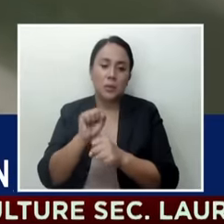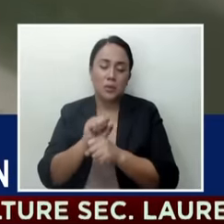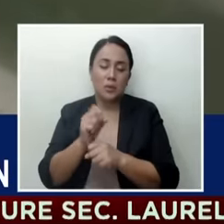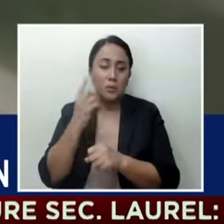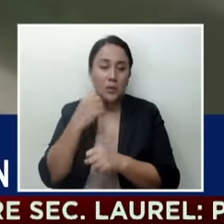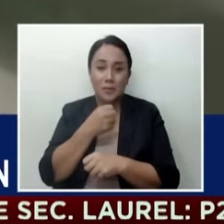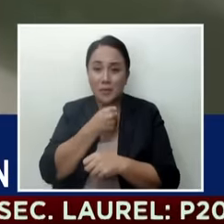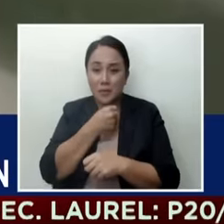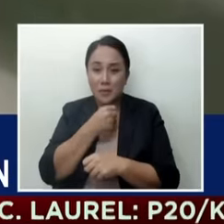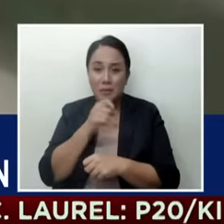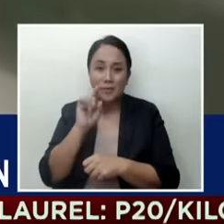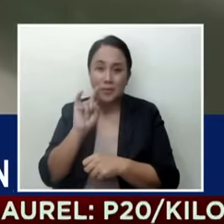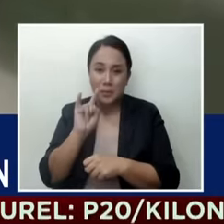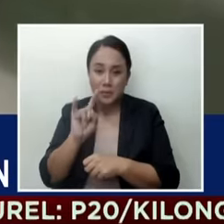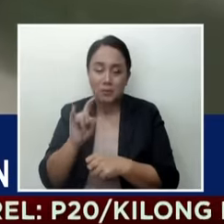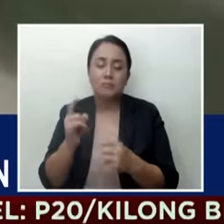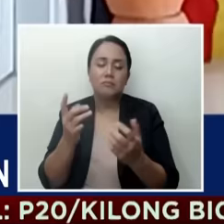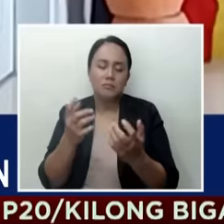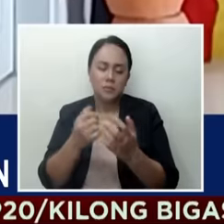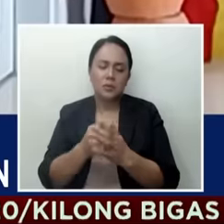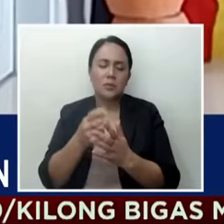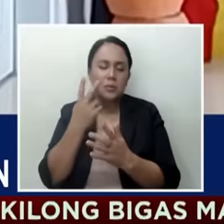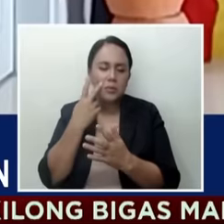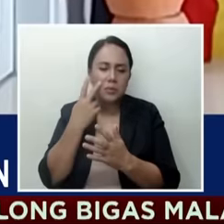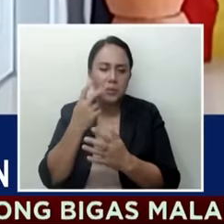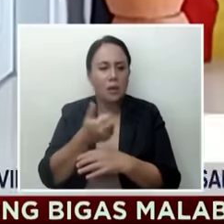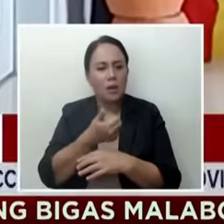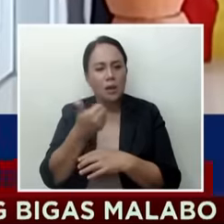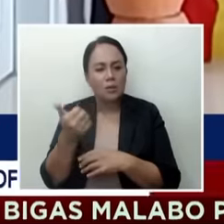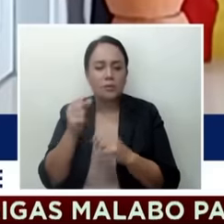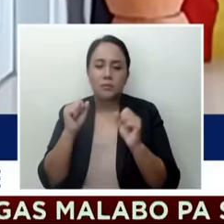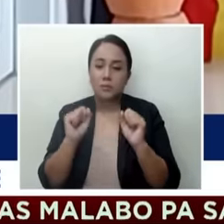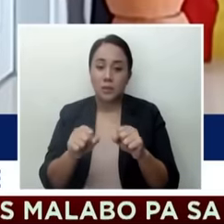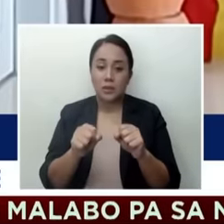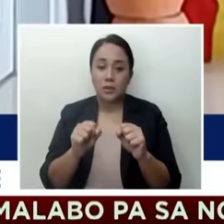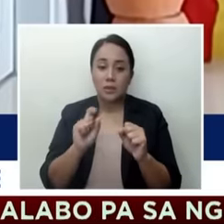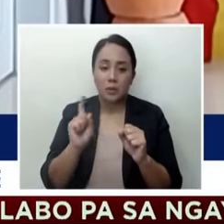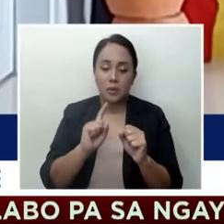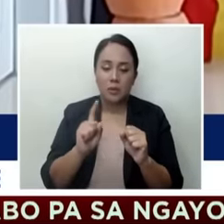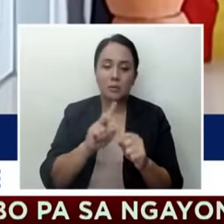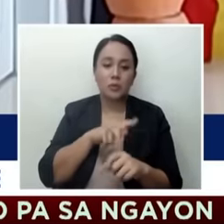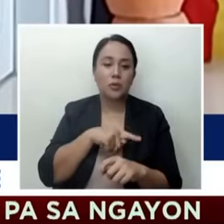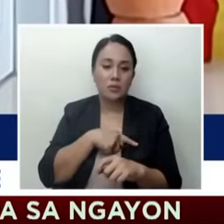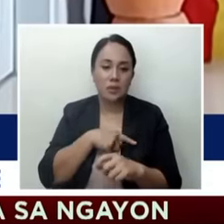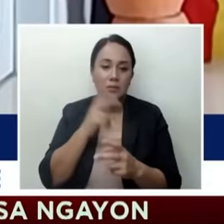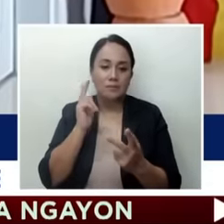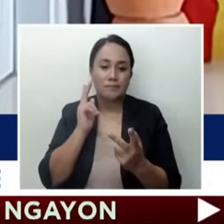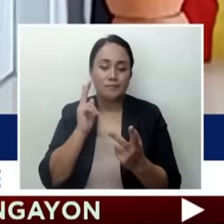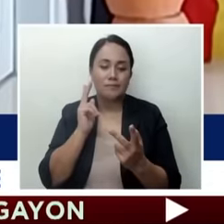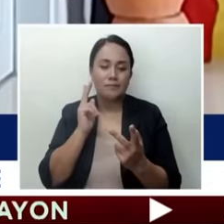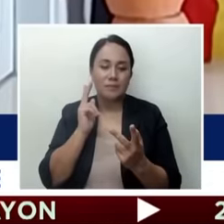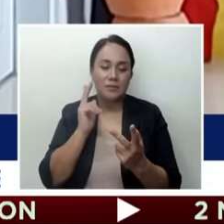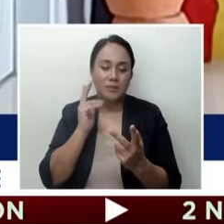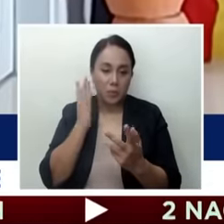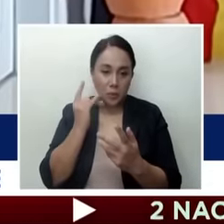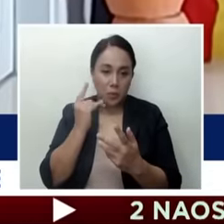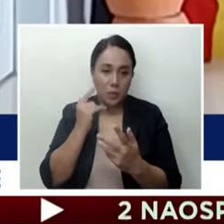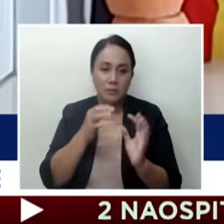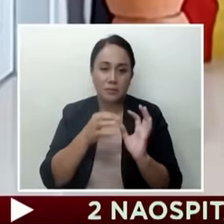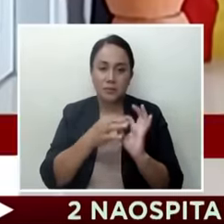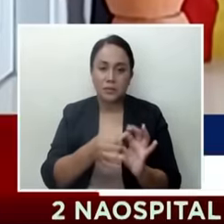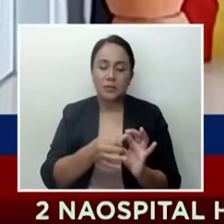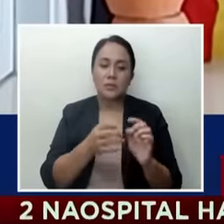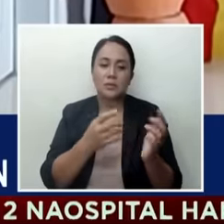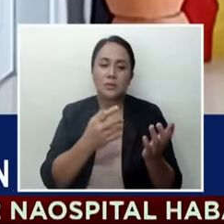niya. But we are also looking at the possibility of personal motive because based on our